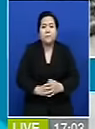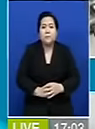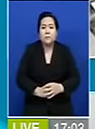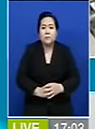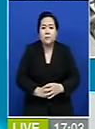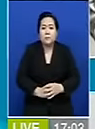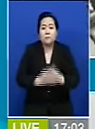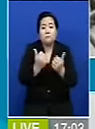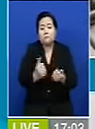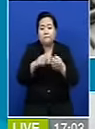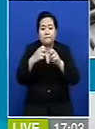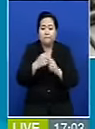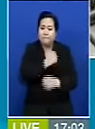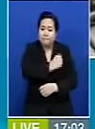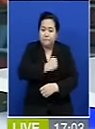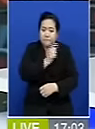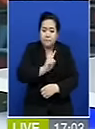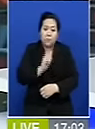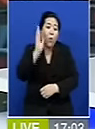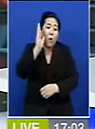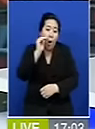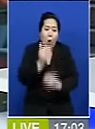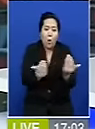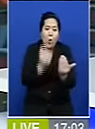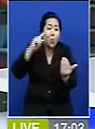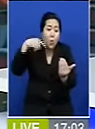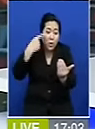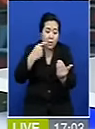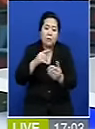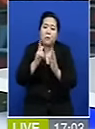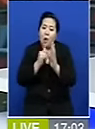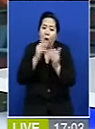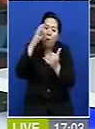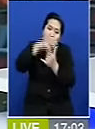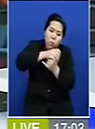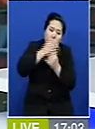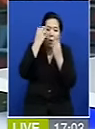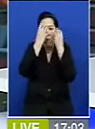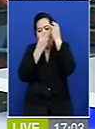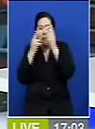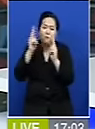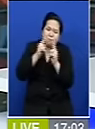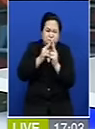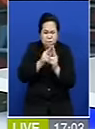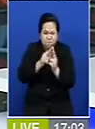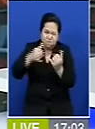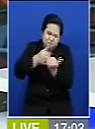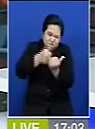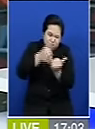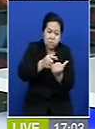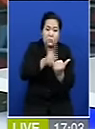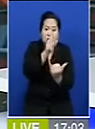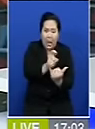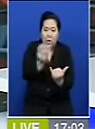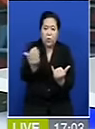รณีพ่อมอมยาลูกและข่มขืนจนเสียชีวิตค่ะเรื่องนี้รวบรวมหลักฐานทางนิติวิทยาศาสตร์ได้ประมาณ 80% แล้วนะคะ